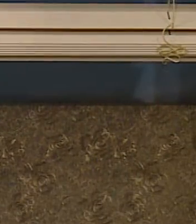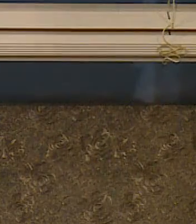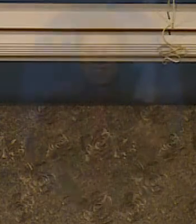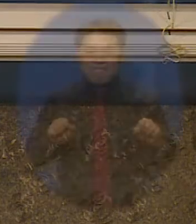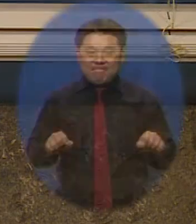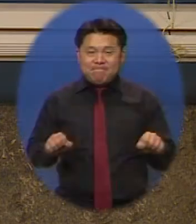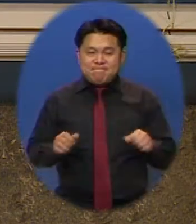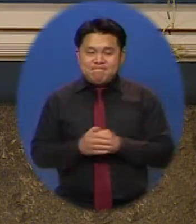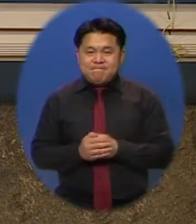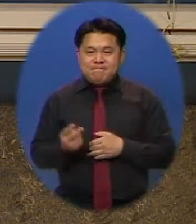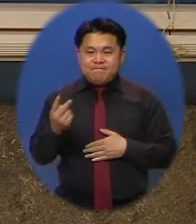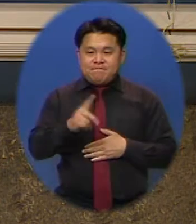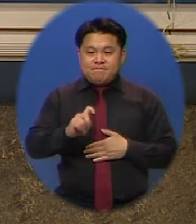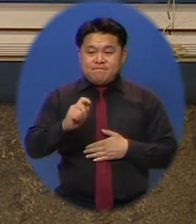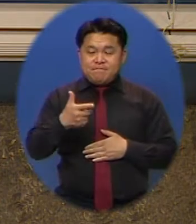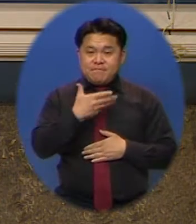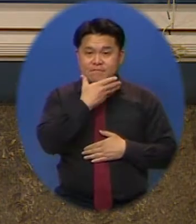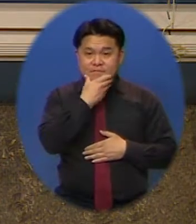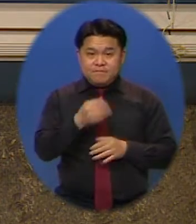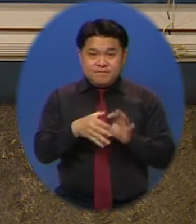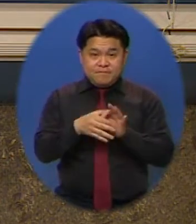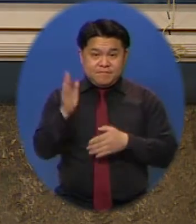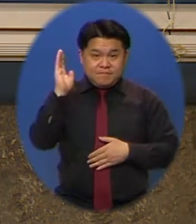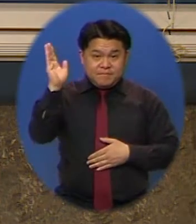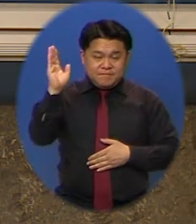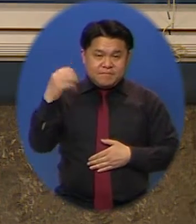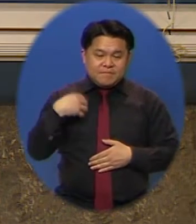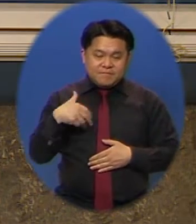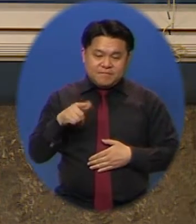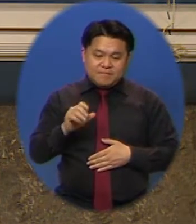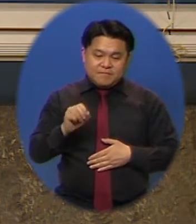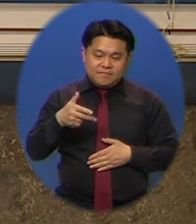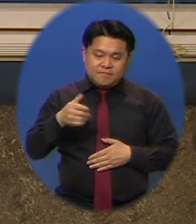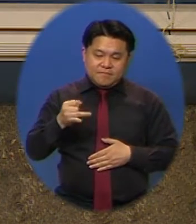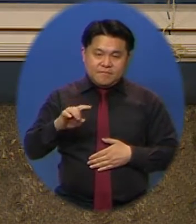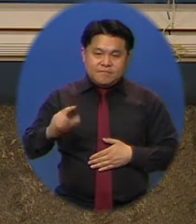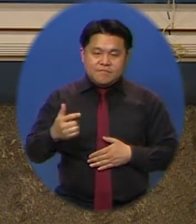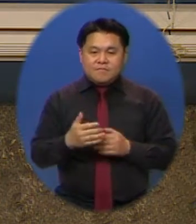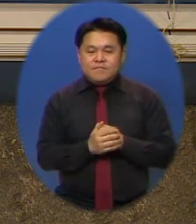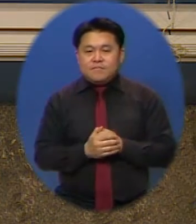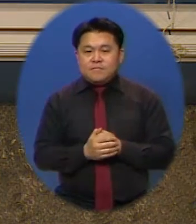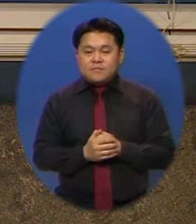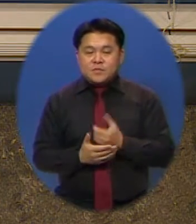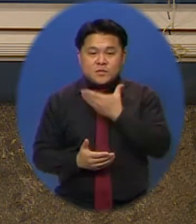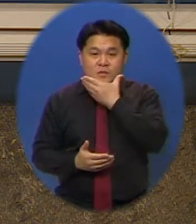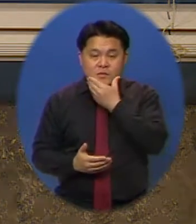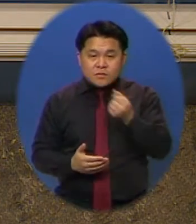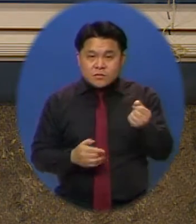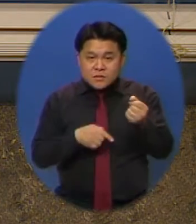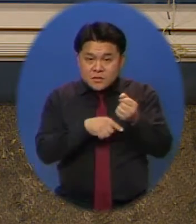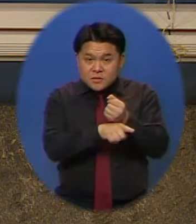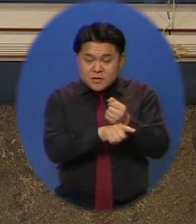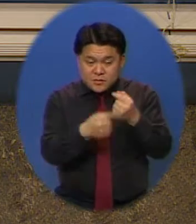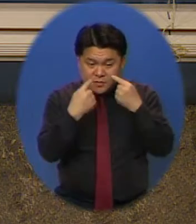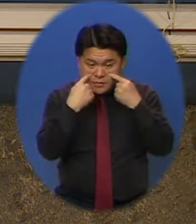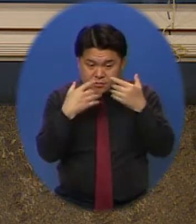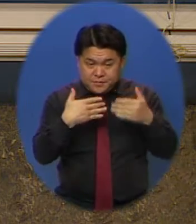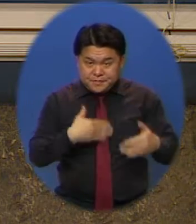안녕하세요. 2016 복지를 말하다 정지원입니다. 여러분, 복지의 정확한 뜻 알고